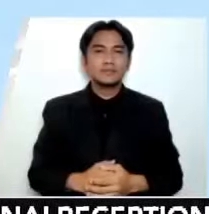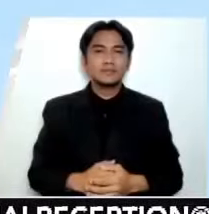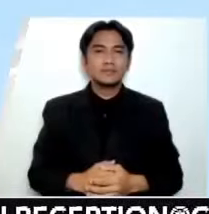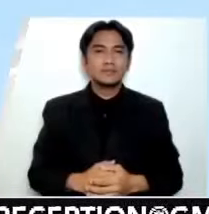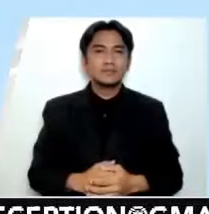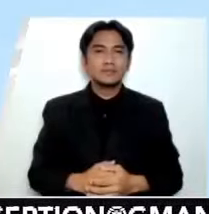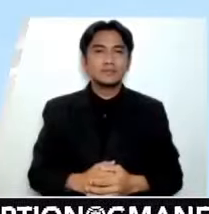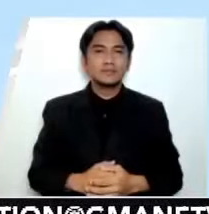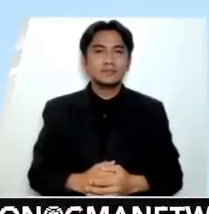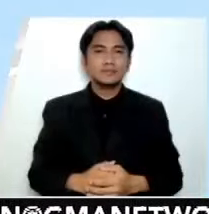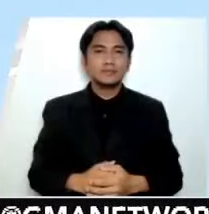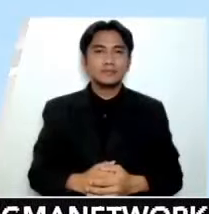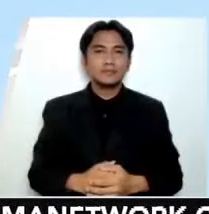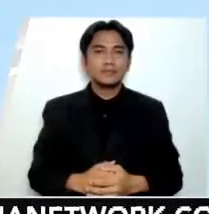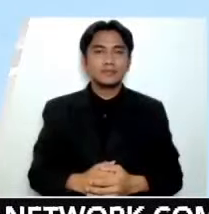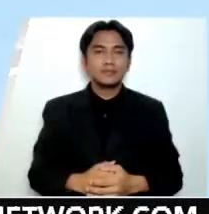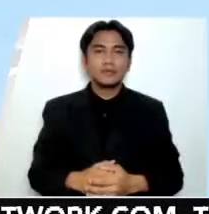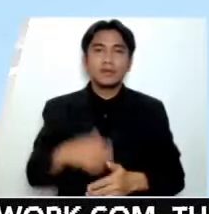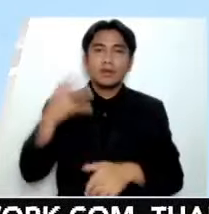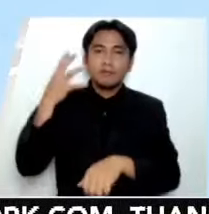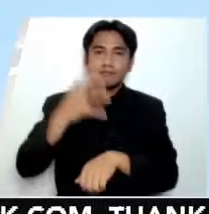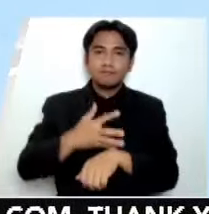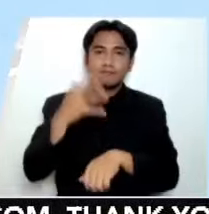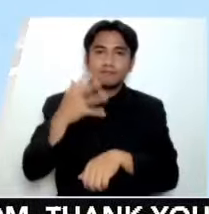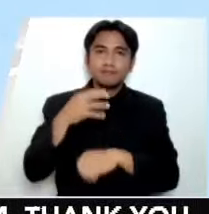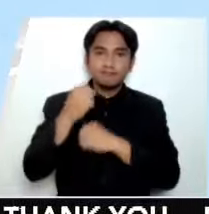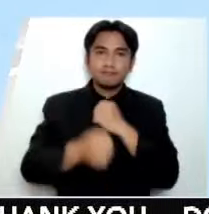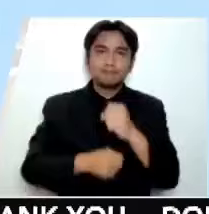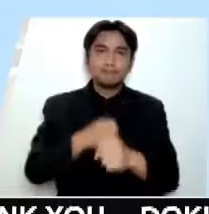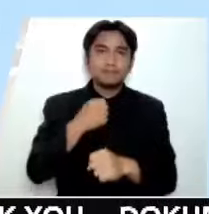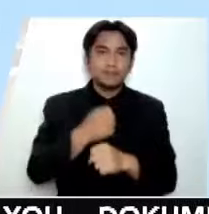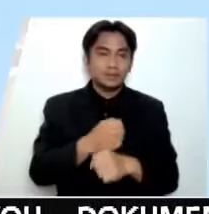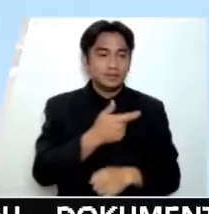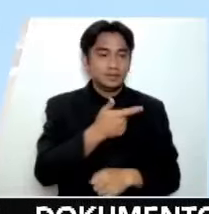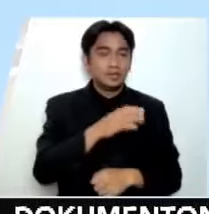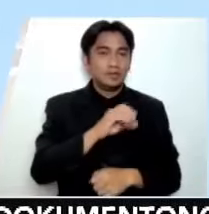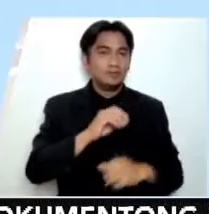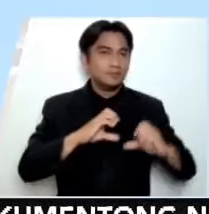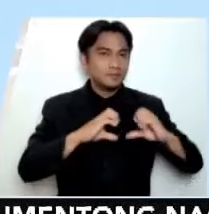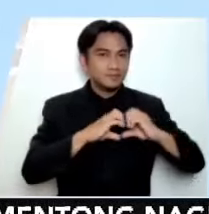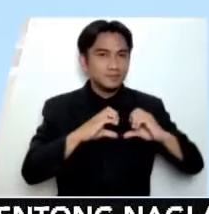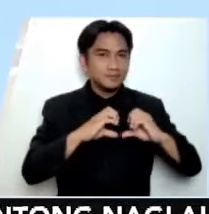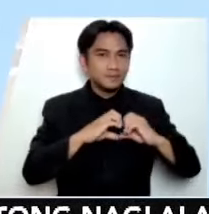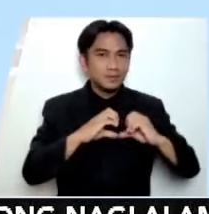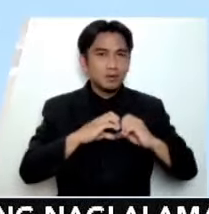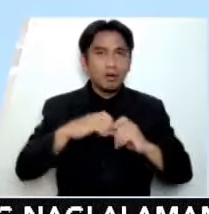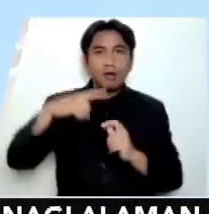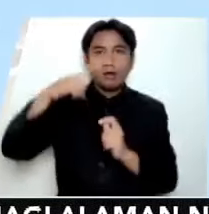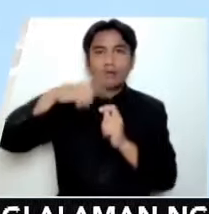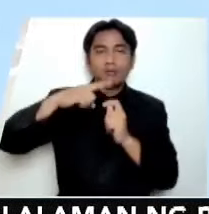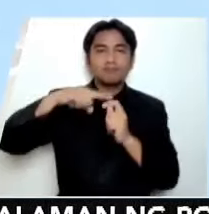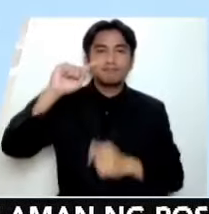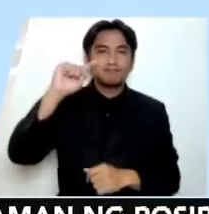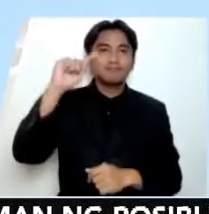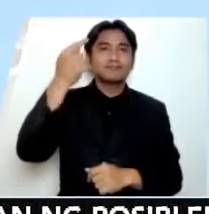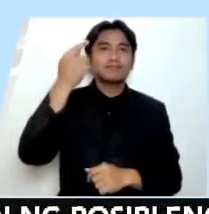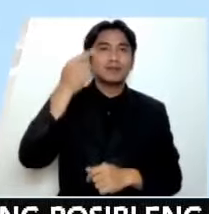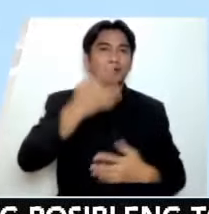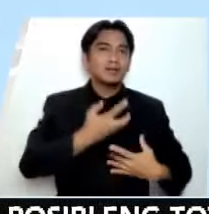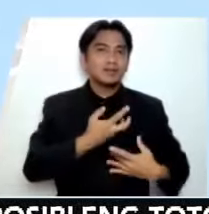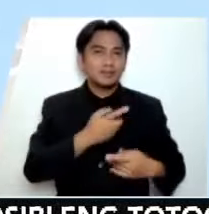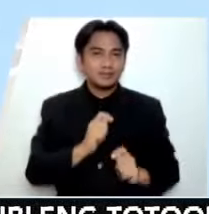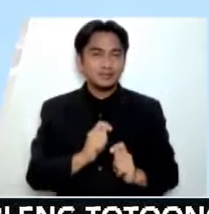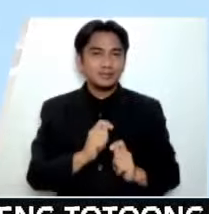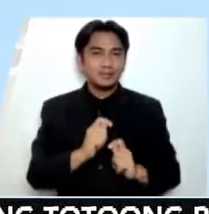Sa ika-apat na sunod na taon, nakuha ng GMA Network ang pinakamataas na brand trust rating sa